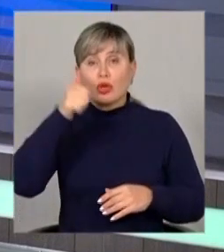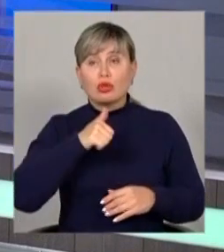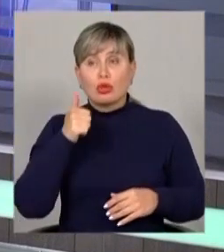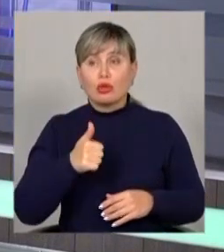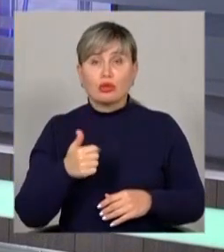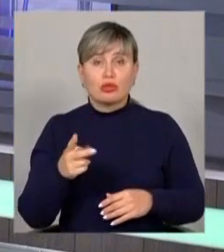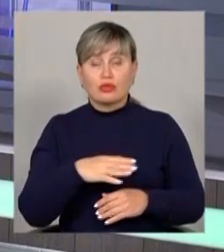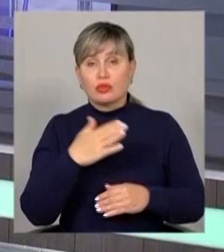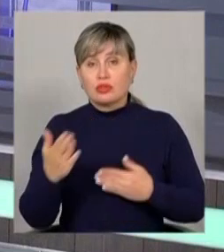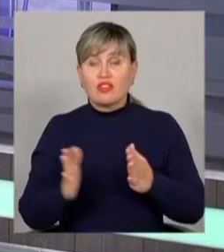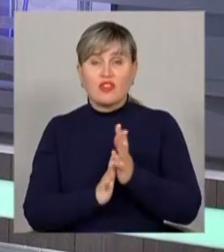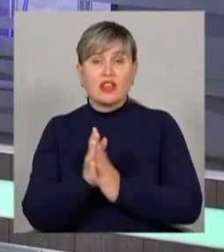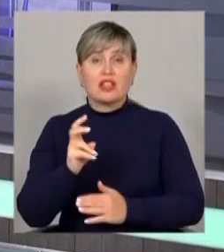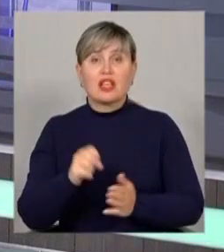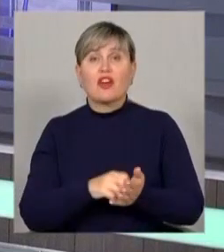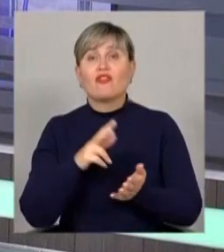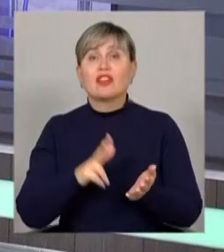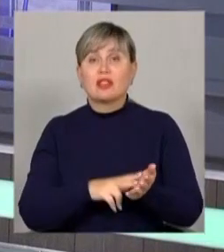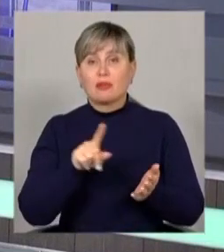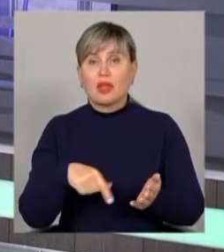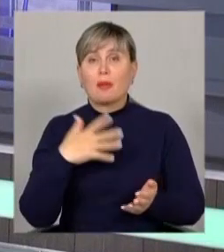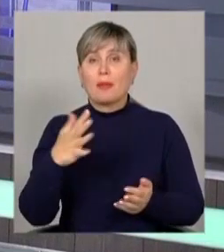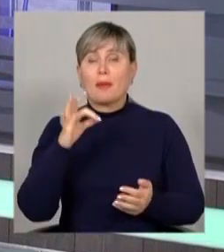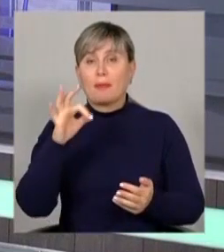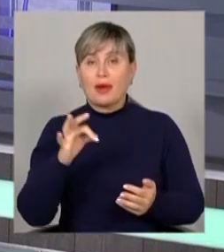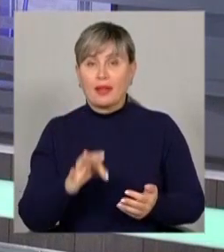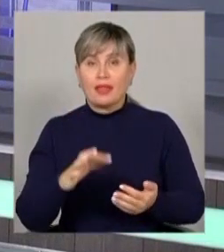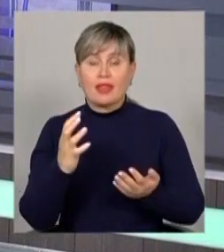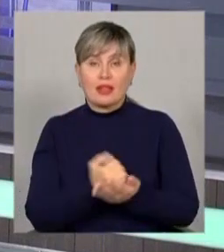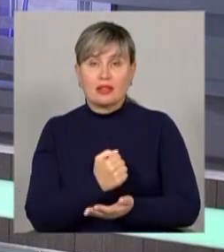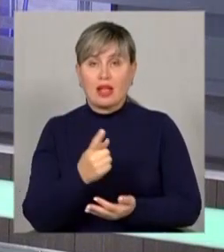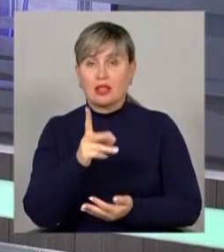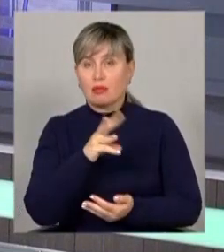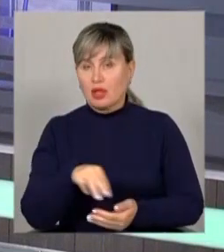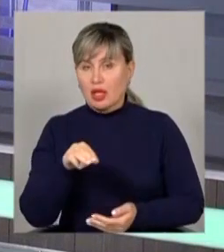двусторонний товарооборот вырос на 18,5%, достигнув